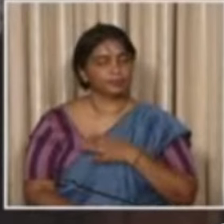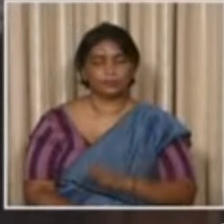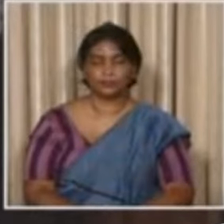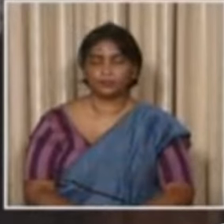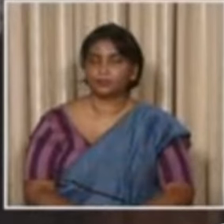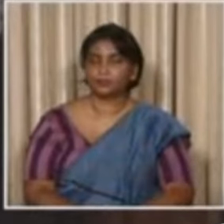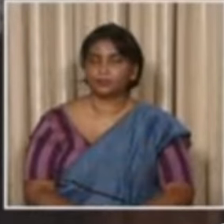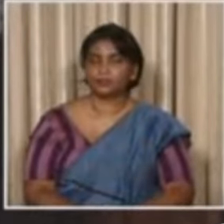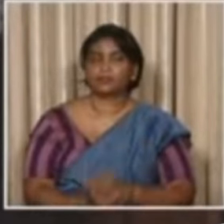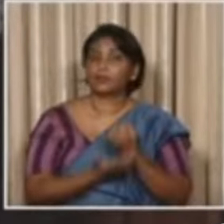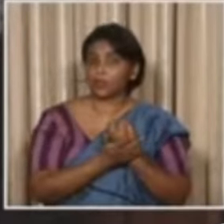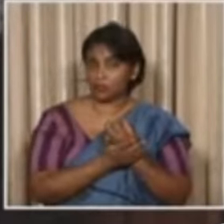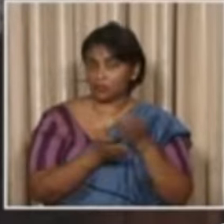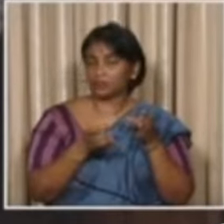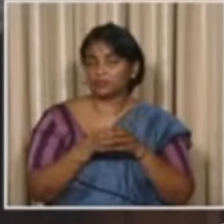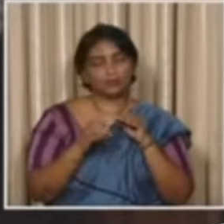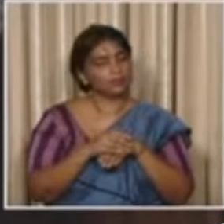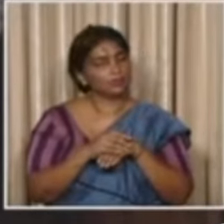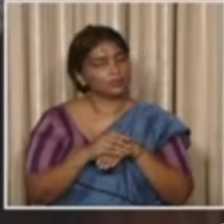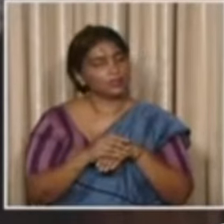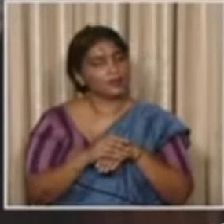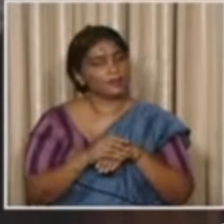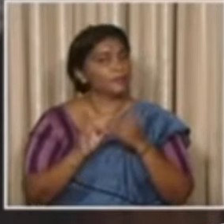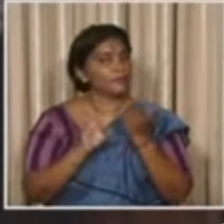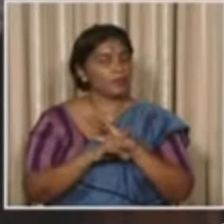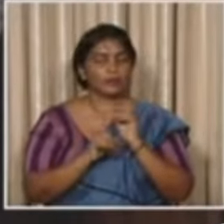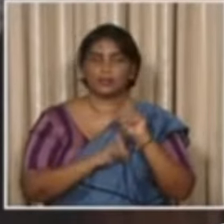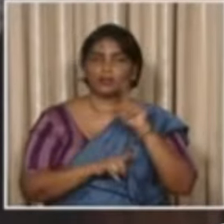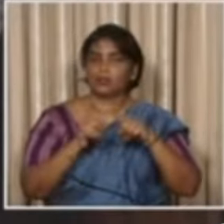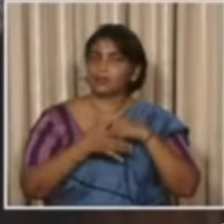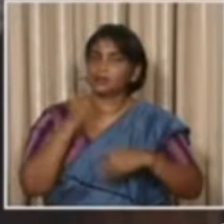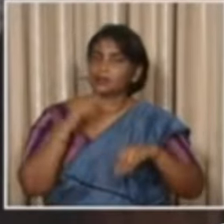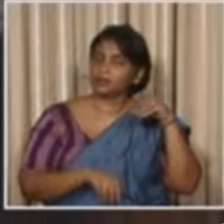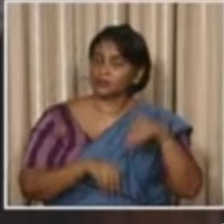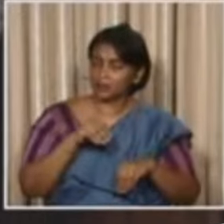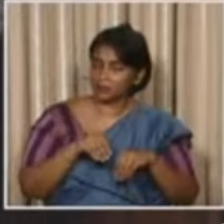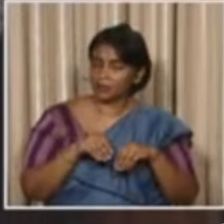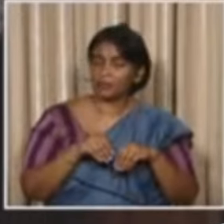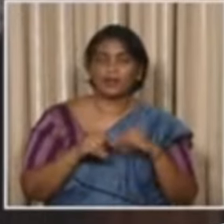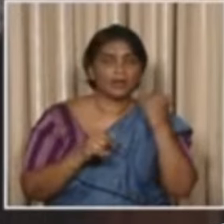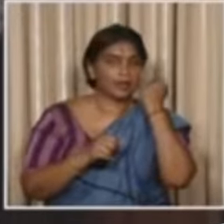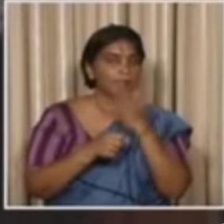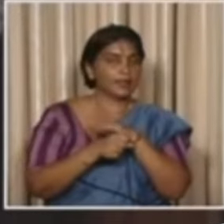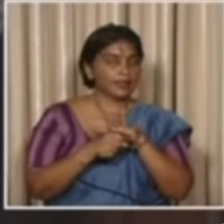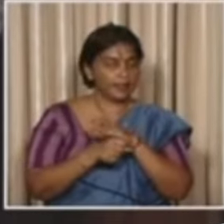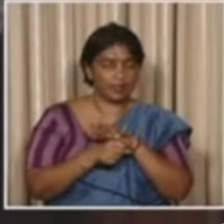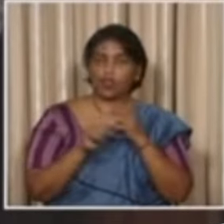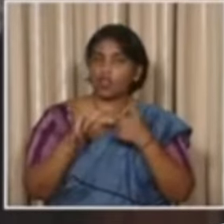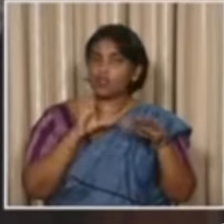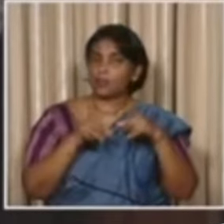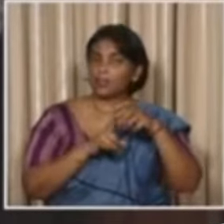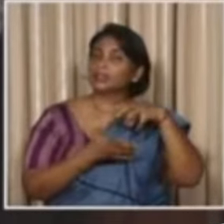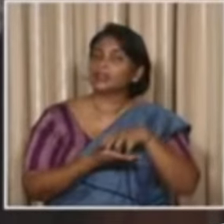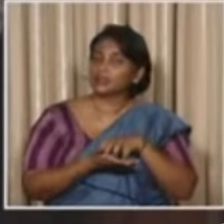ශ්‍රී ලංකා පොදු ජන පෙරමුණ නියෝජනය කරමින් පහුගිය පාර්ලිමේන්තු මැතිවරණයේදී කැකිරාව අනුරාපුර දිස්ත්‍රික්කයේ